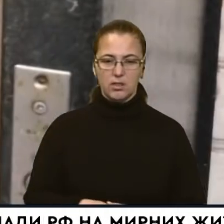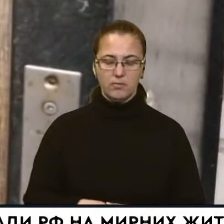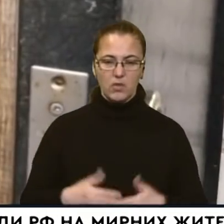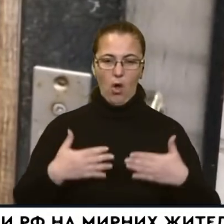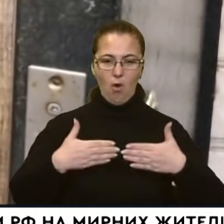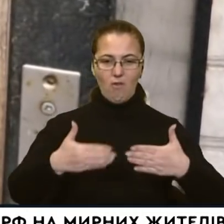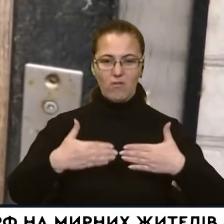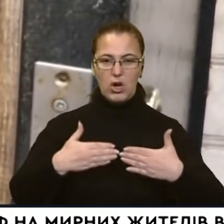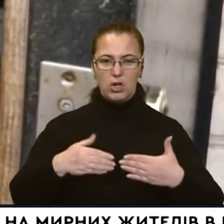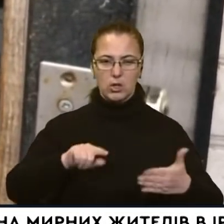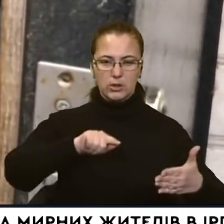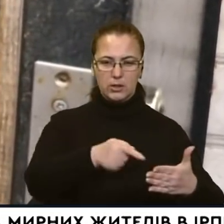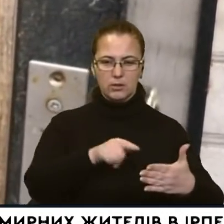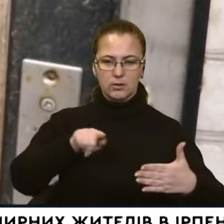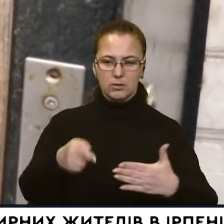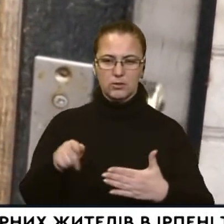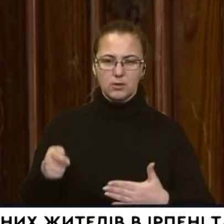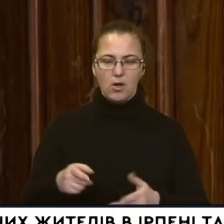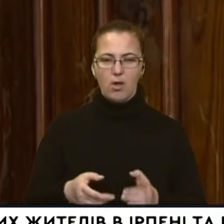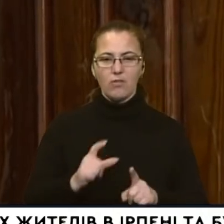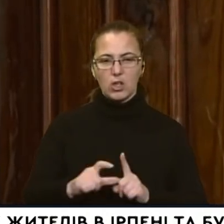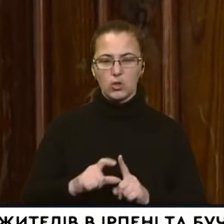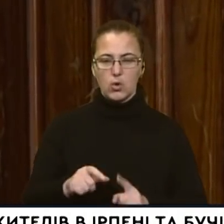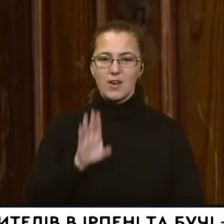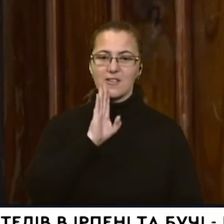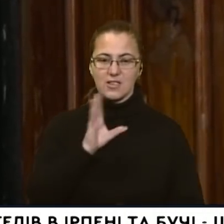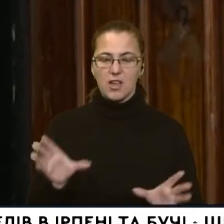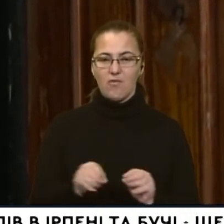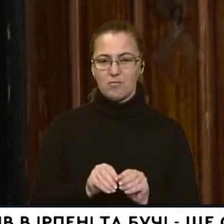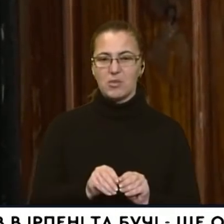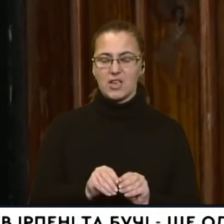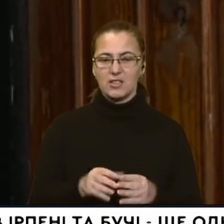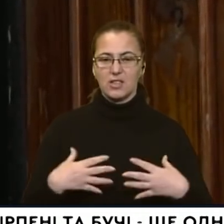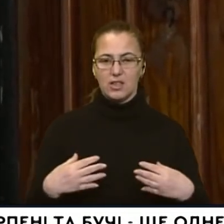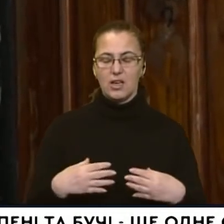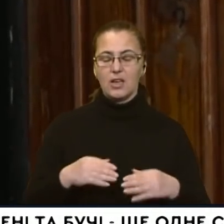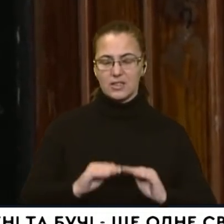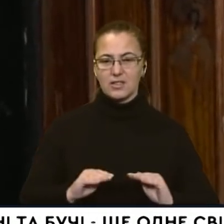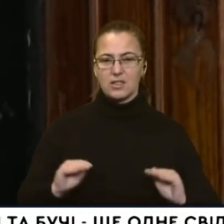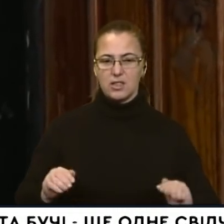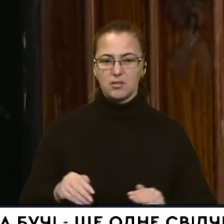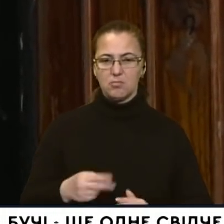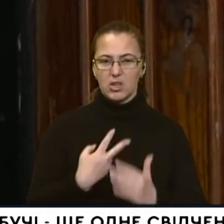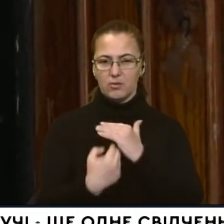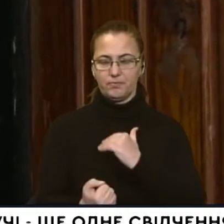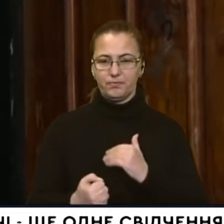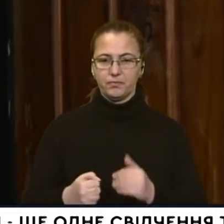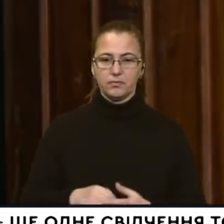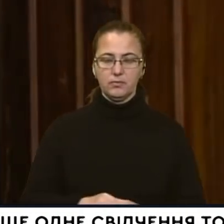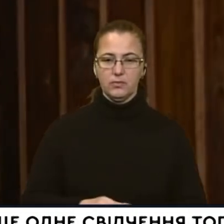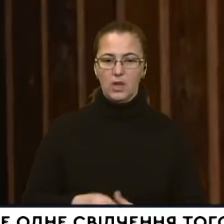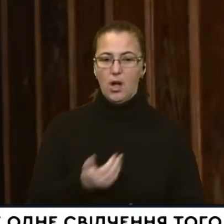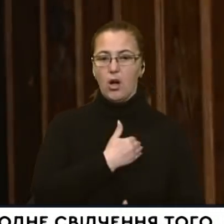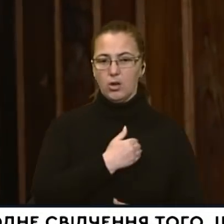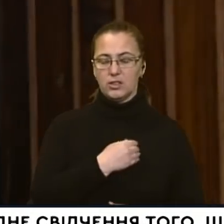від куль. Дружина з дітьми в цей час сиділа у підвалі. Гранату хотіли в погріб кинути, дітей постріляти.